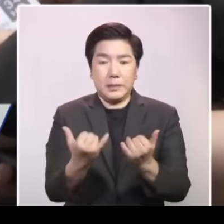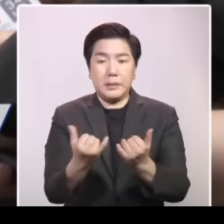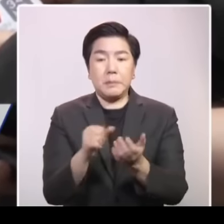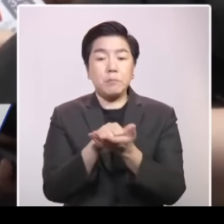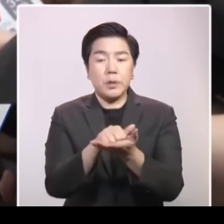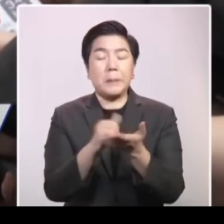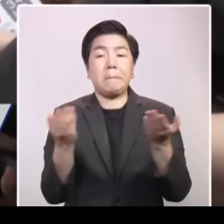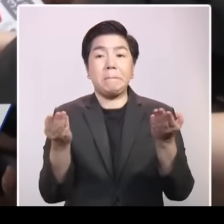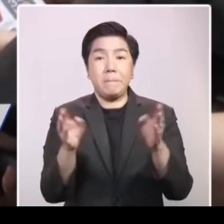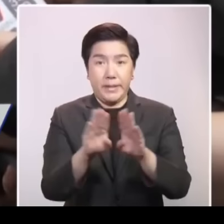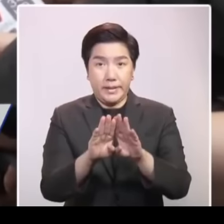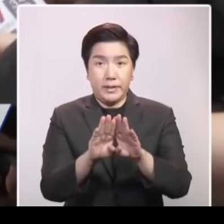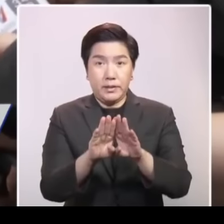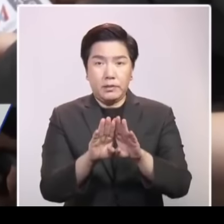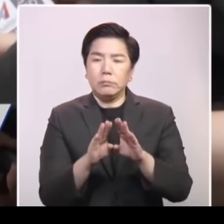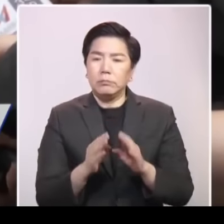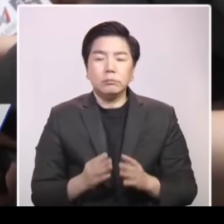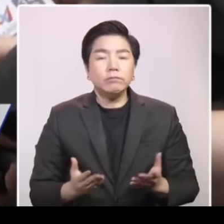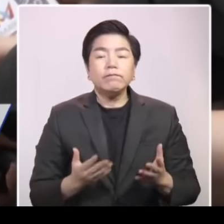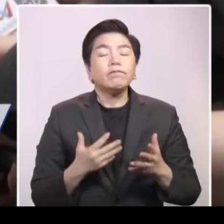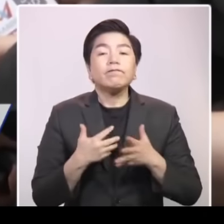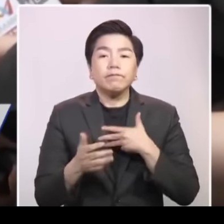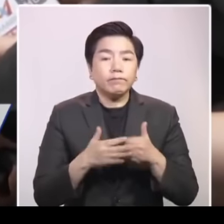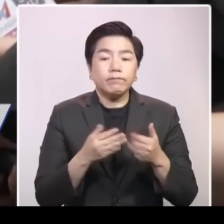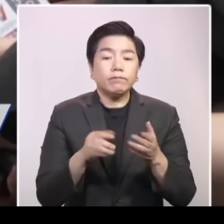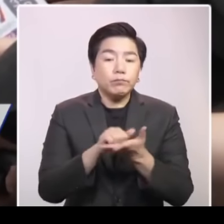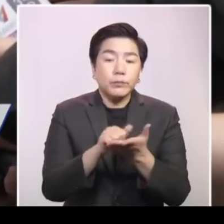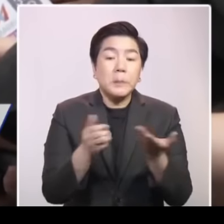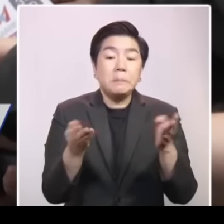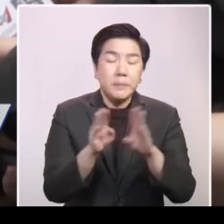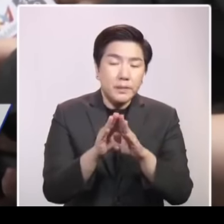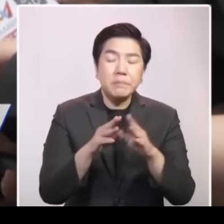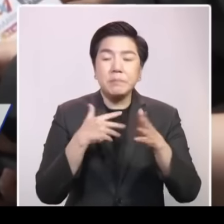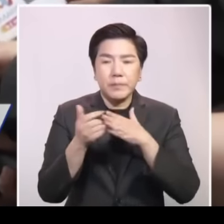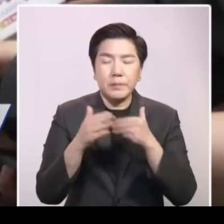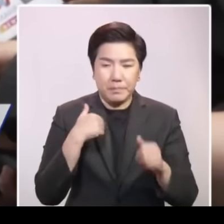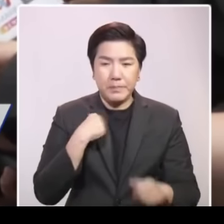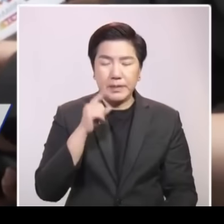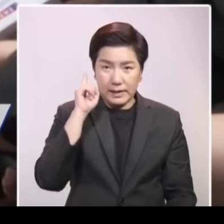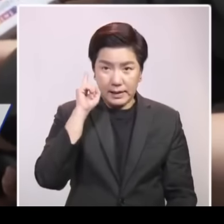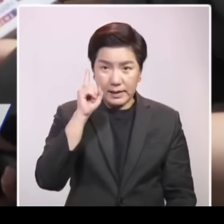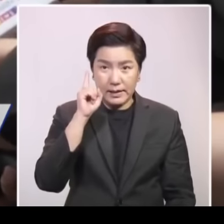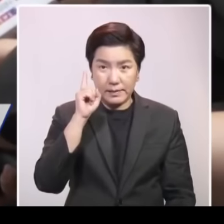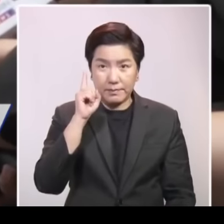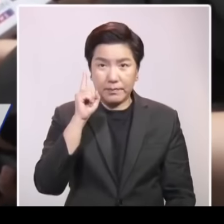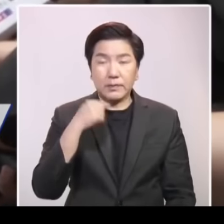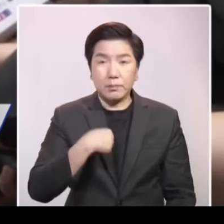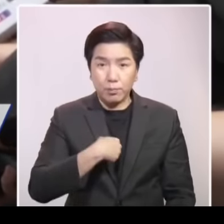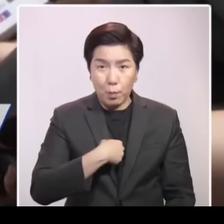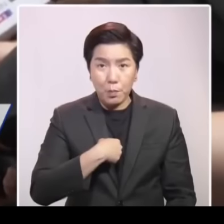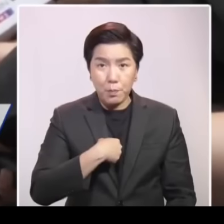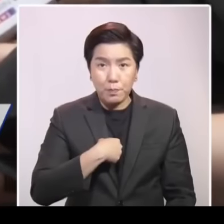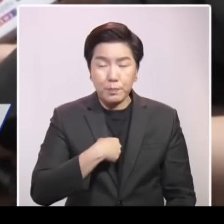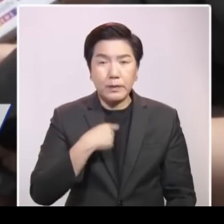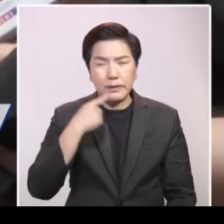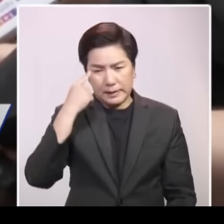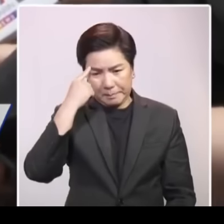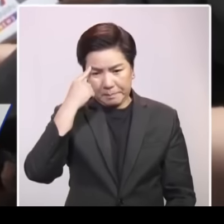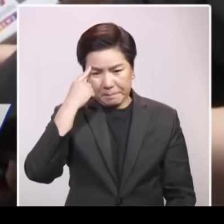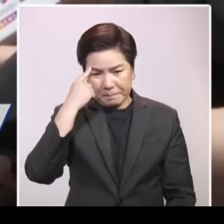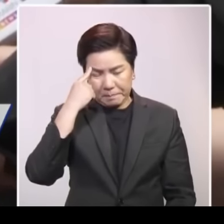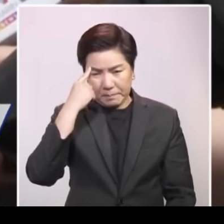การนะครับก็ไม่เป็นไรครับก็ปิดให้ทำการก็คงจะมีอีกสิ่งนึงที่ผมถือเป็น